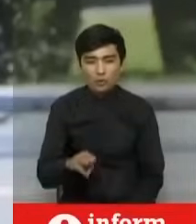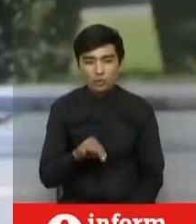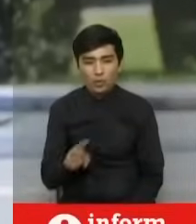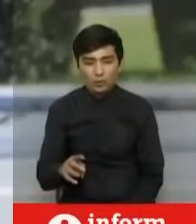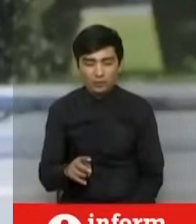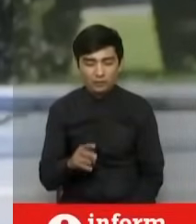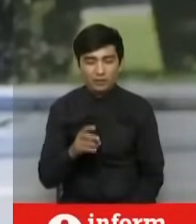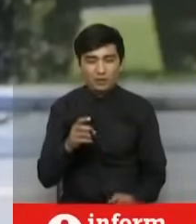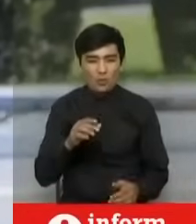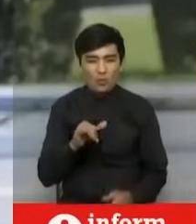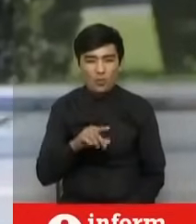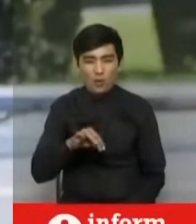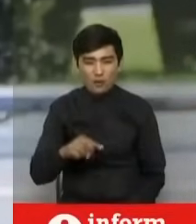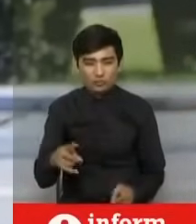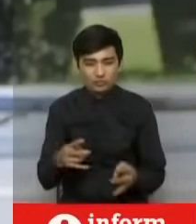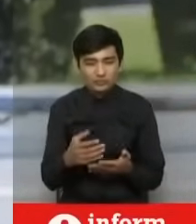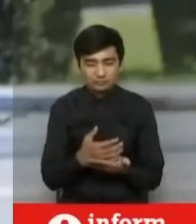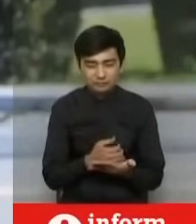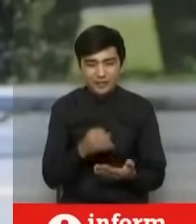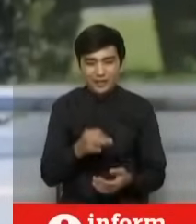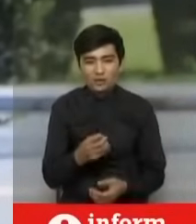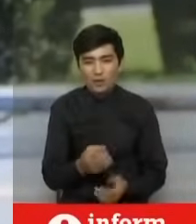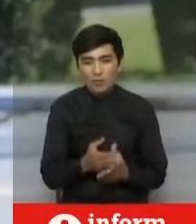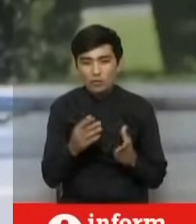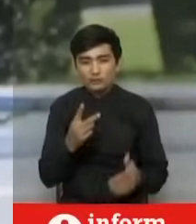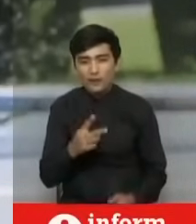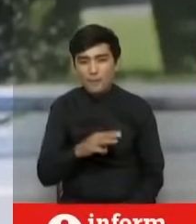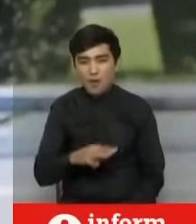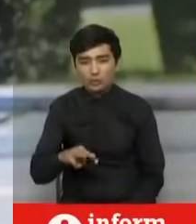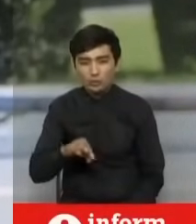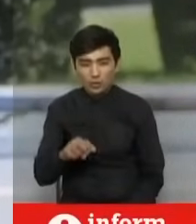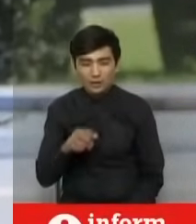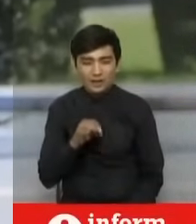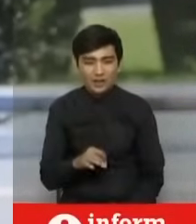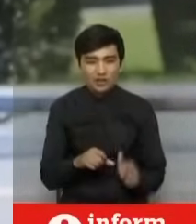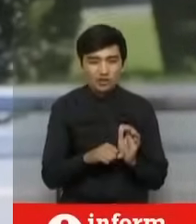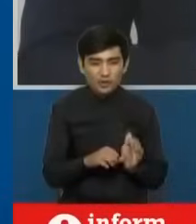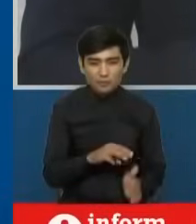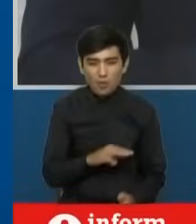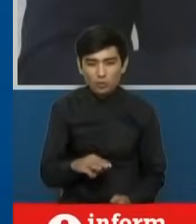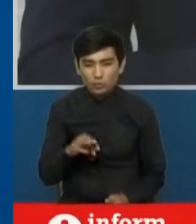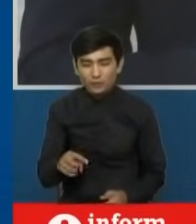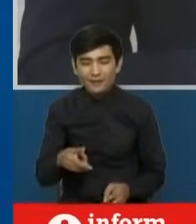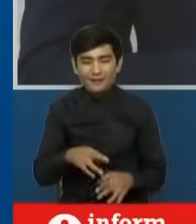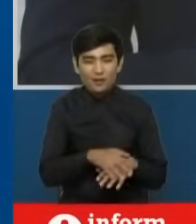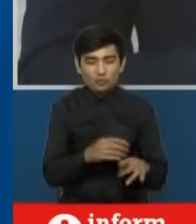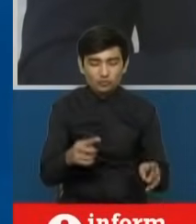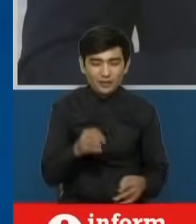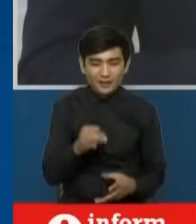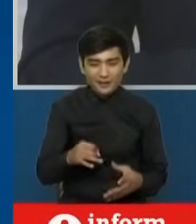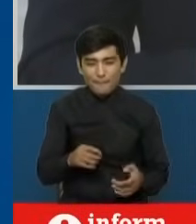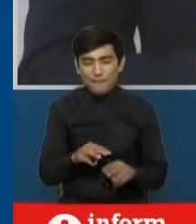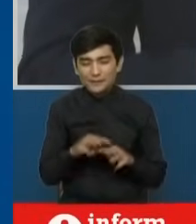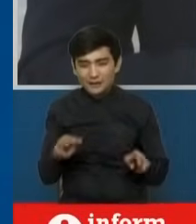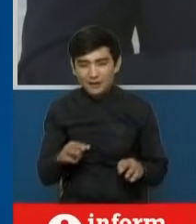На коммунально-бытовые нужды необходимо больше 2 миллионов тонн и больше 6 на потребление населения. По словам министра промышленности